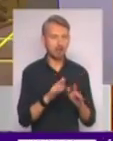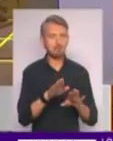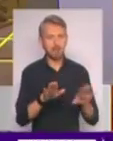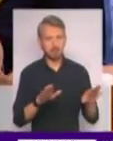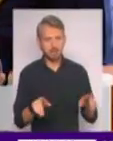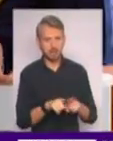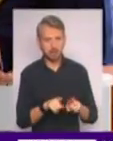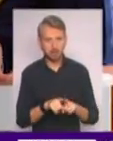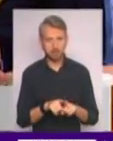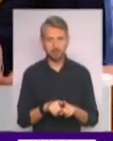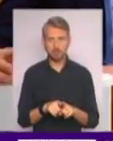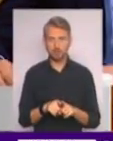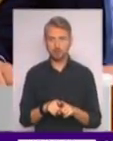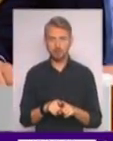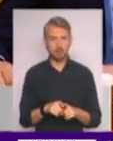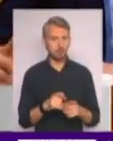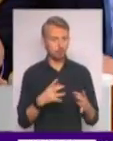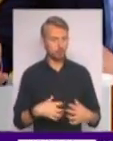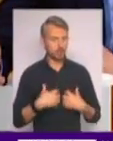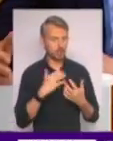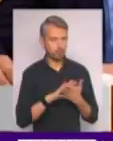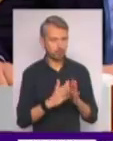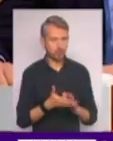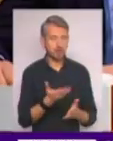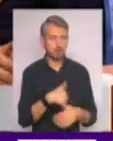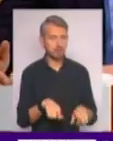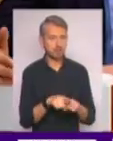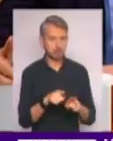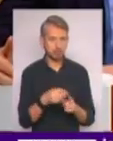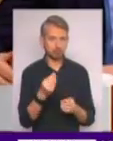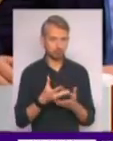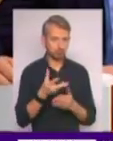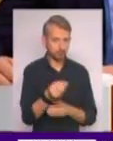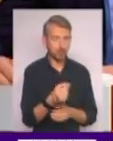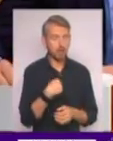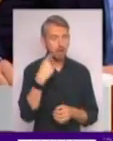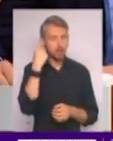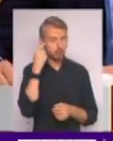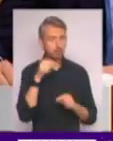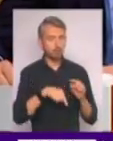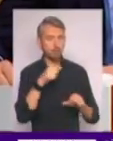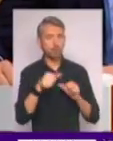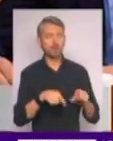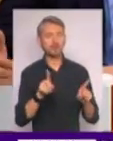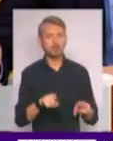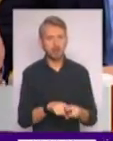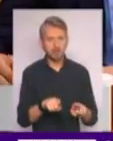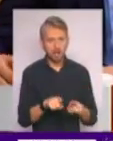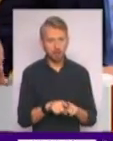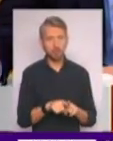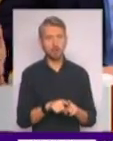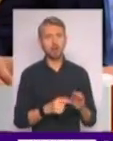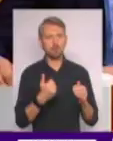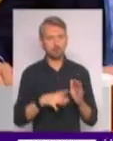такі. Тобто ви вони просто в жахливому стані. Це, і ми це так само скомпенсували. В цьому році, я думаю, що ми так само методично, ми вже